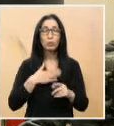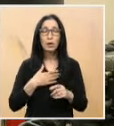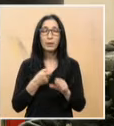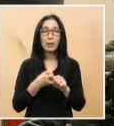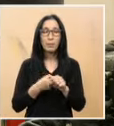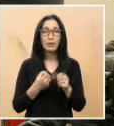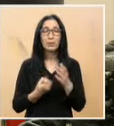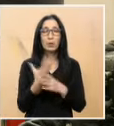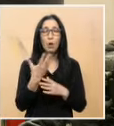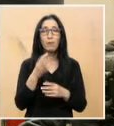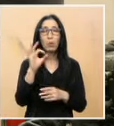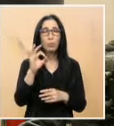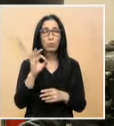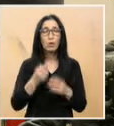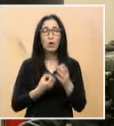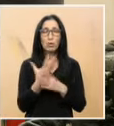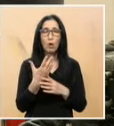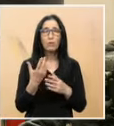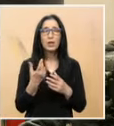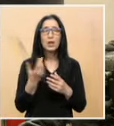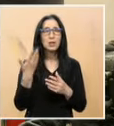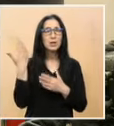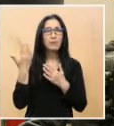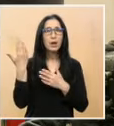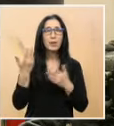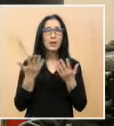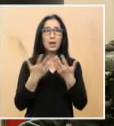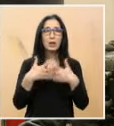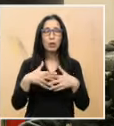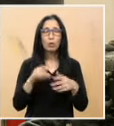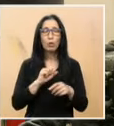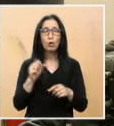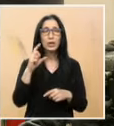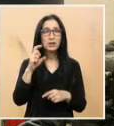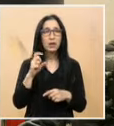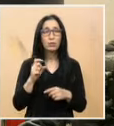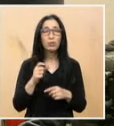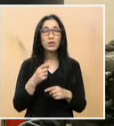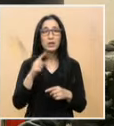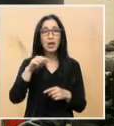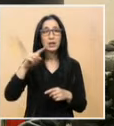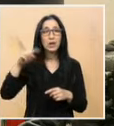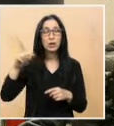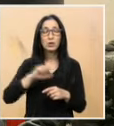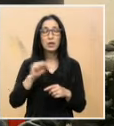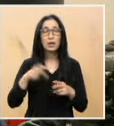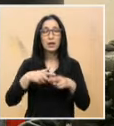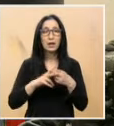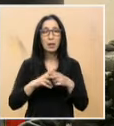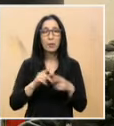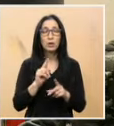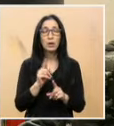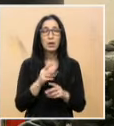базата, която има, създадохме и направихме ново оборудване с нови съвременни технологии и стендове за диагностика и